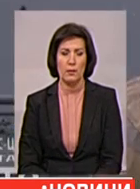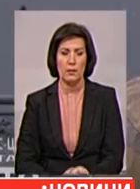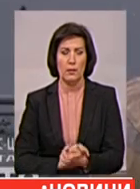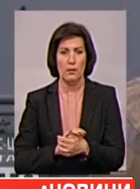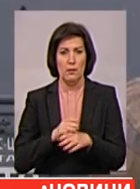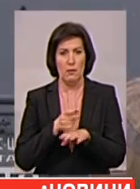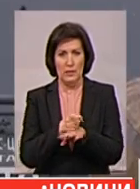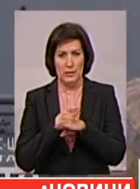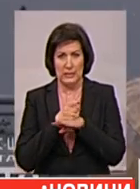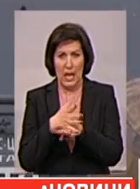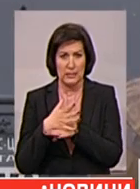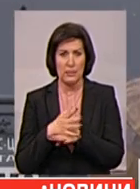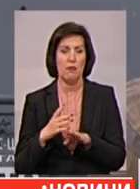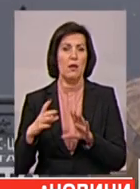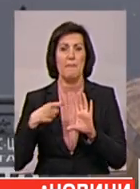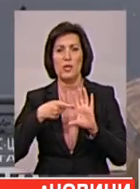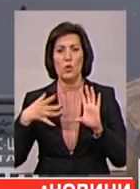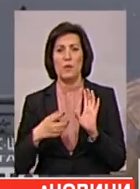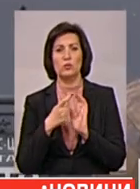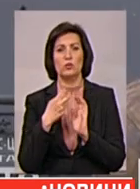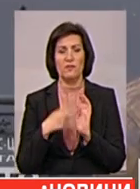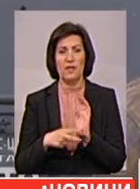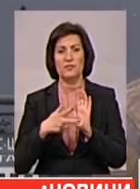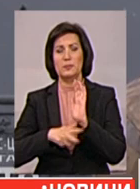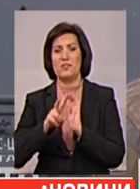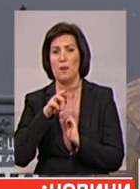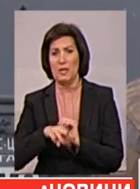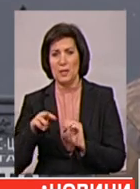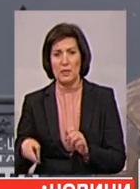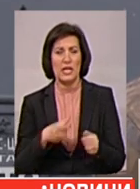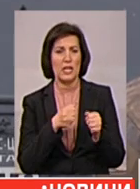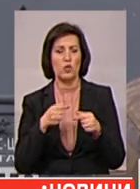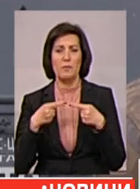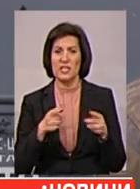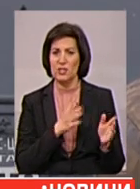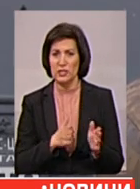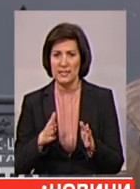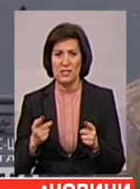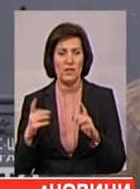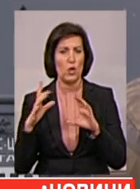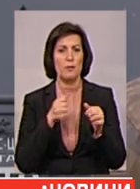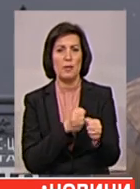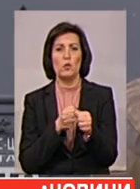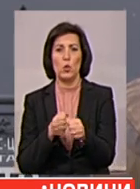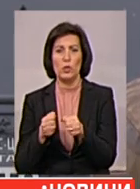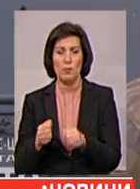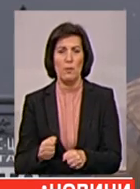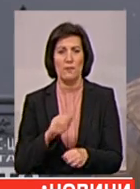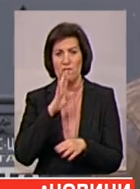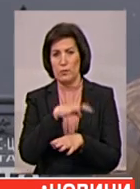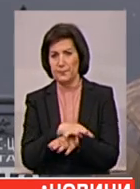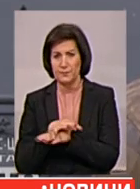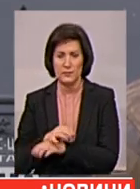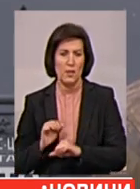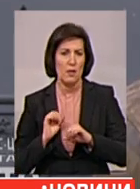Вогнем танків, мінометів калібру 120 та 82 міліметри, гранатометів різних систем та великокаліберних кулеметів ворог накривав